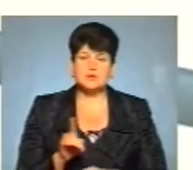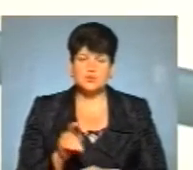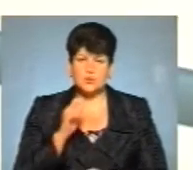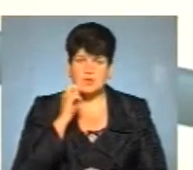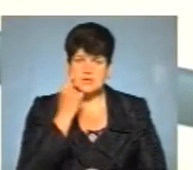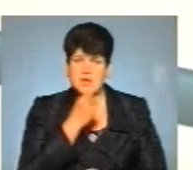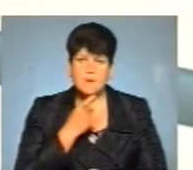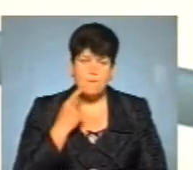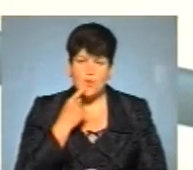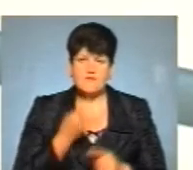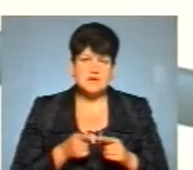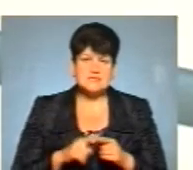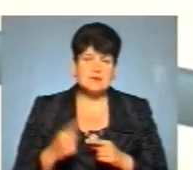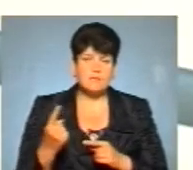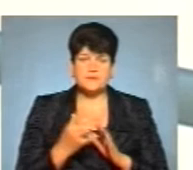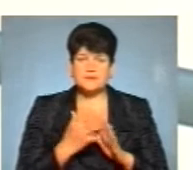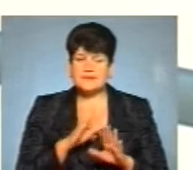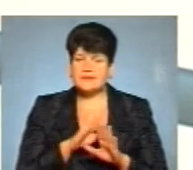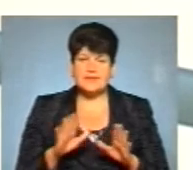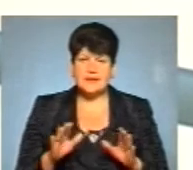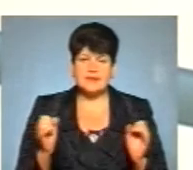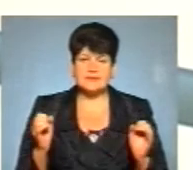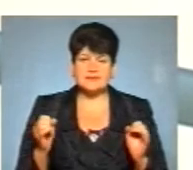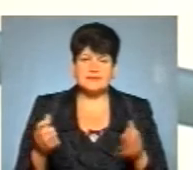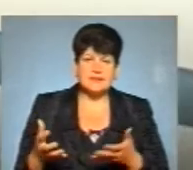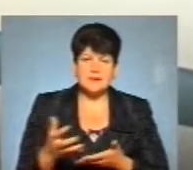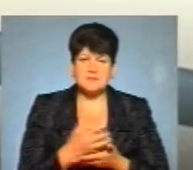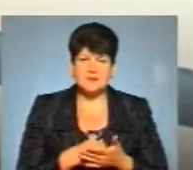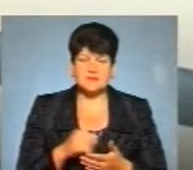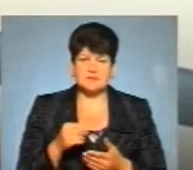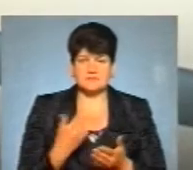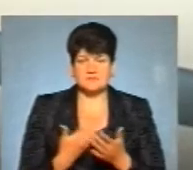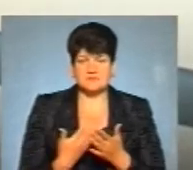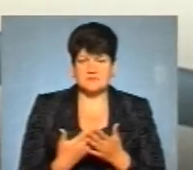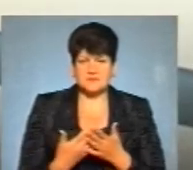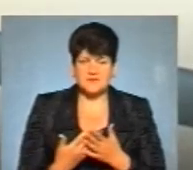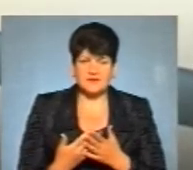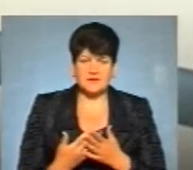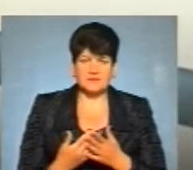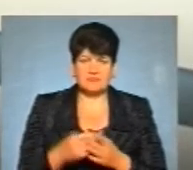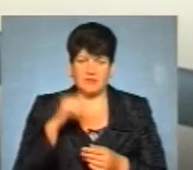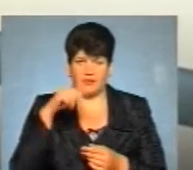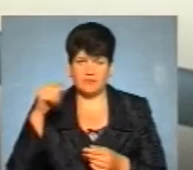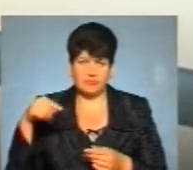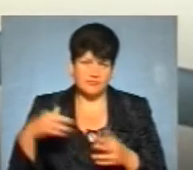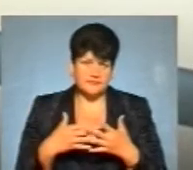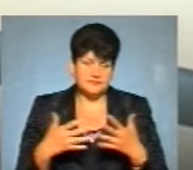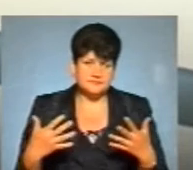українська мова – це, перш за все, не просто набір символів, набір знаків, набір якихось таких